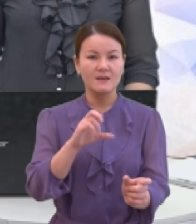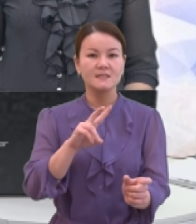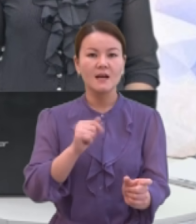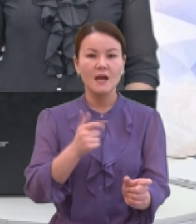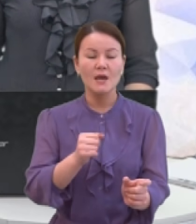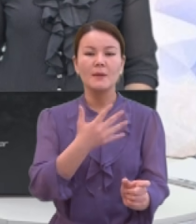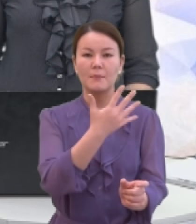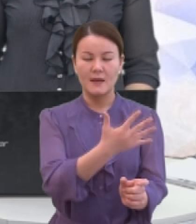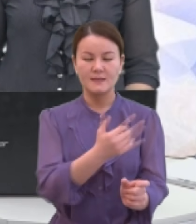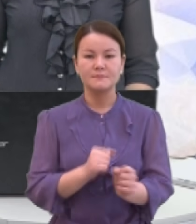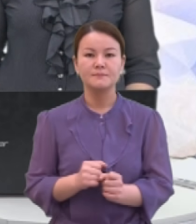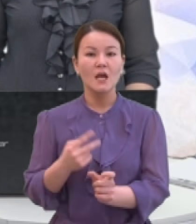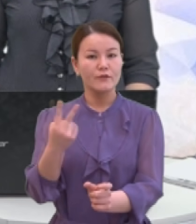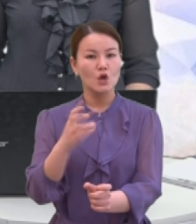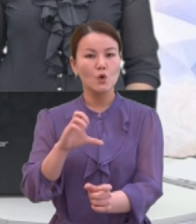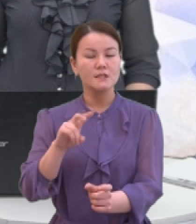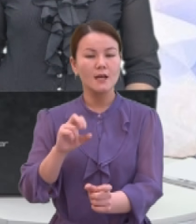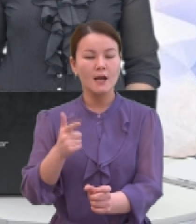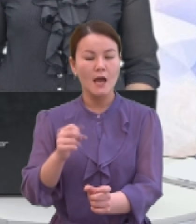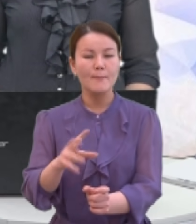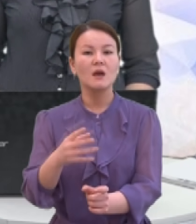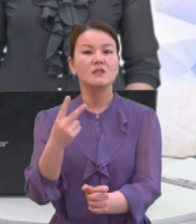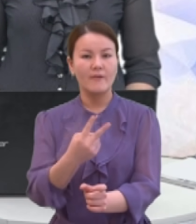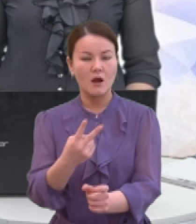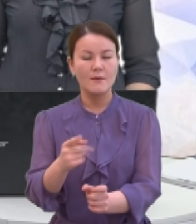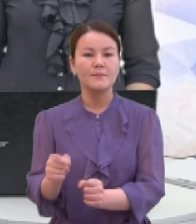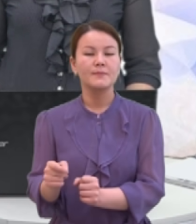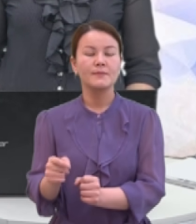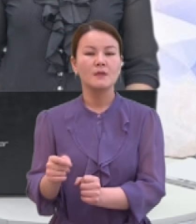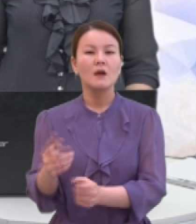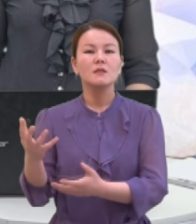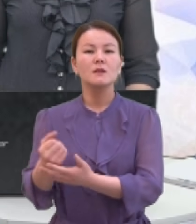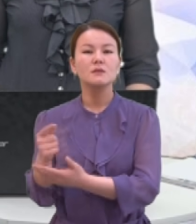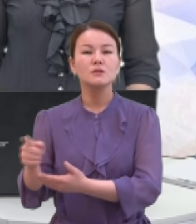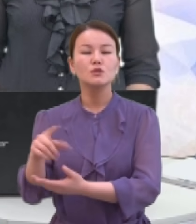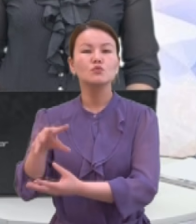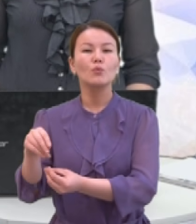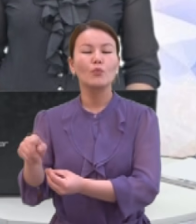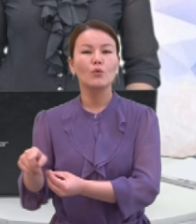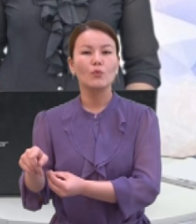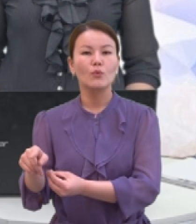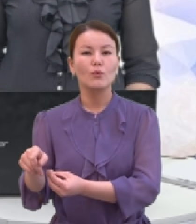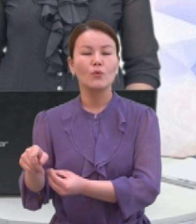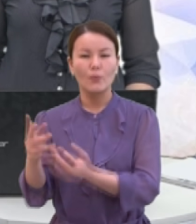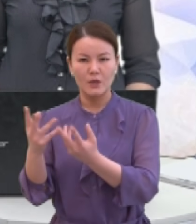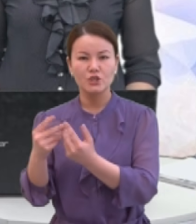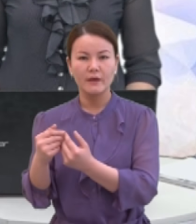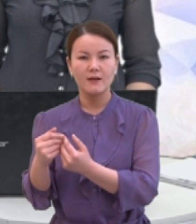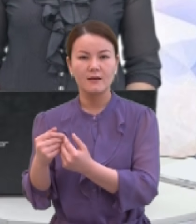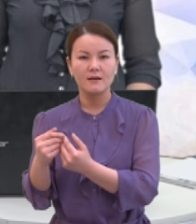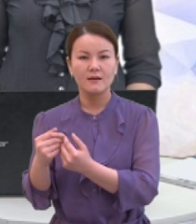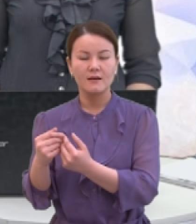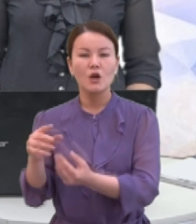5 второе слагаемое 2 найдите сумму считали